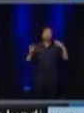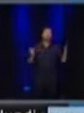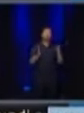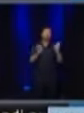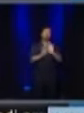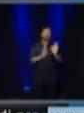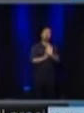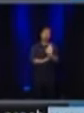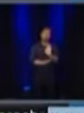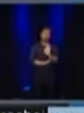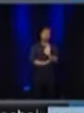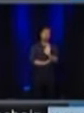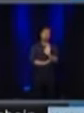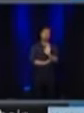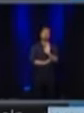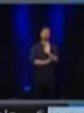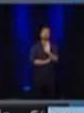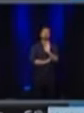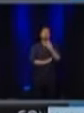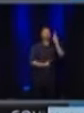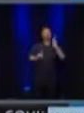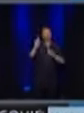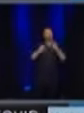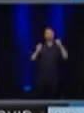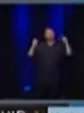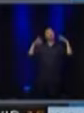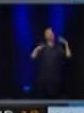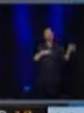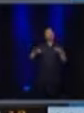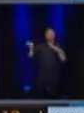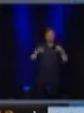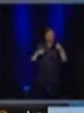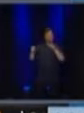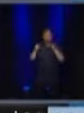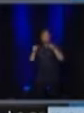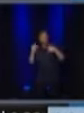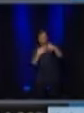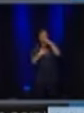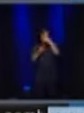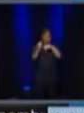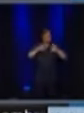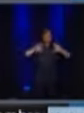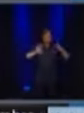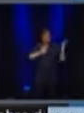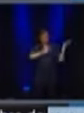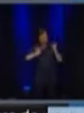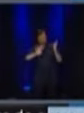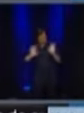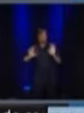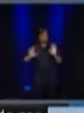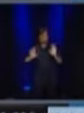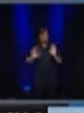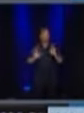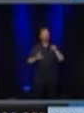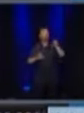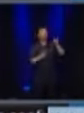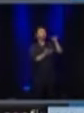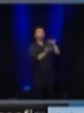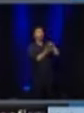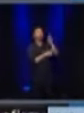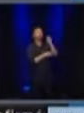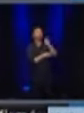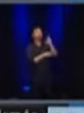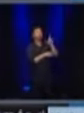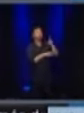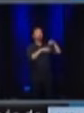Dans un festival, il y a une organisation, c'est comme plus contrôlé. Quand on est au Centre Bell, les gens vont à une place, ils rentrent par une porte, certains